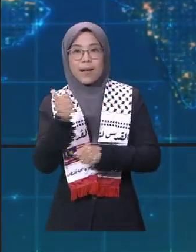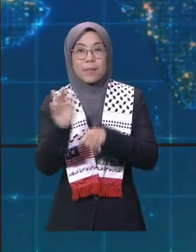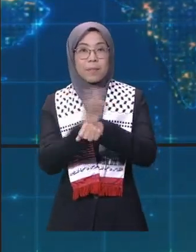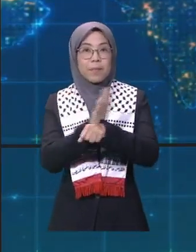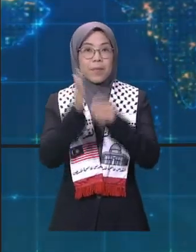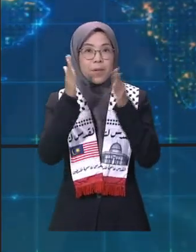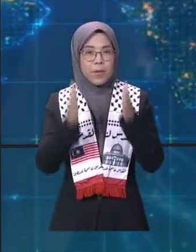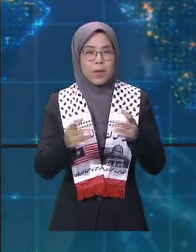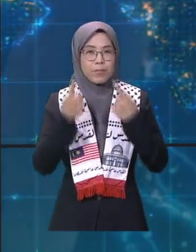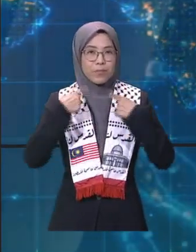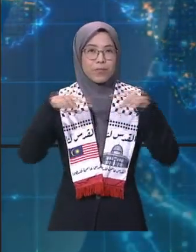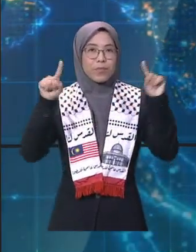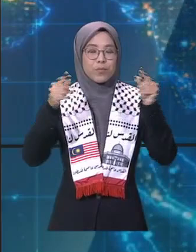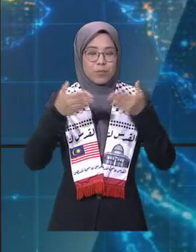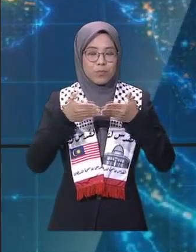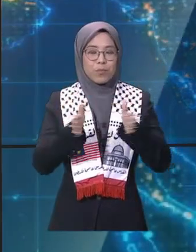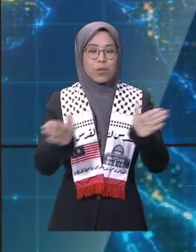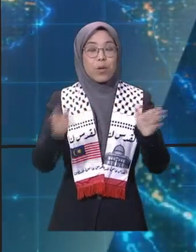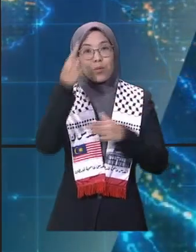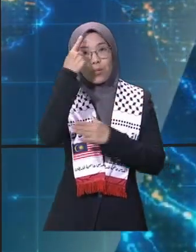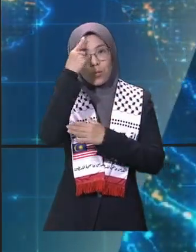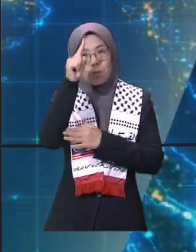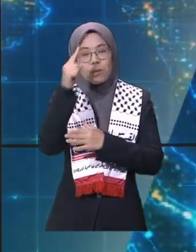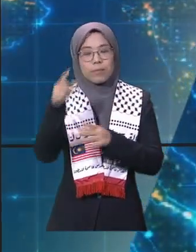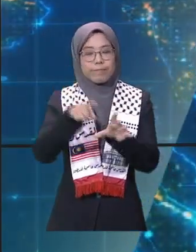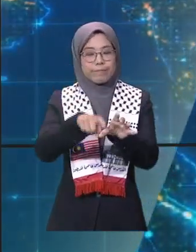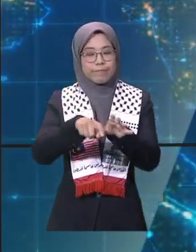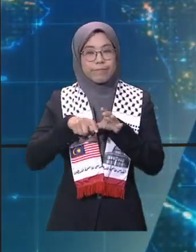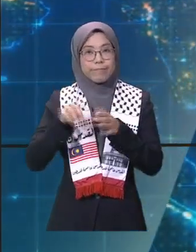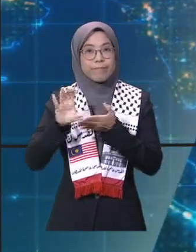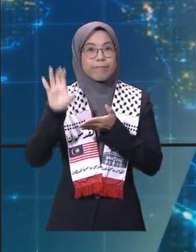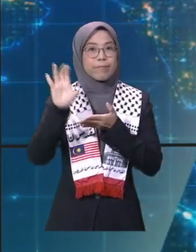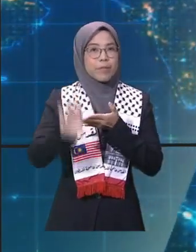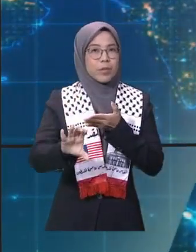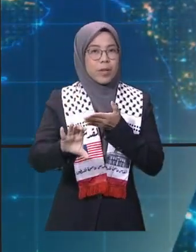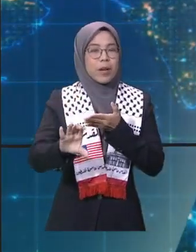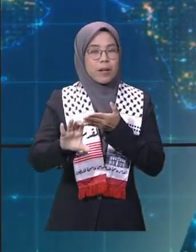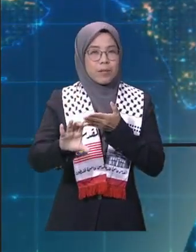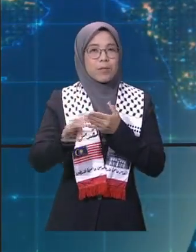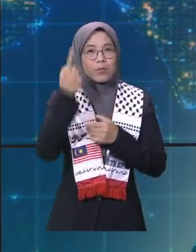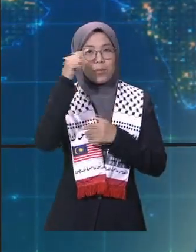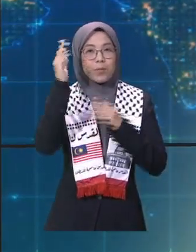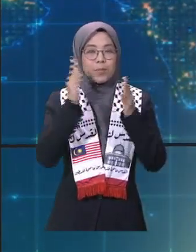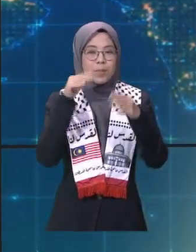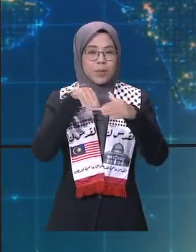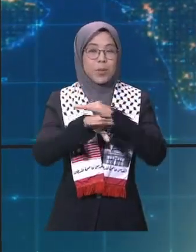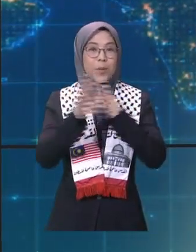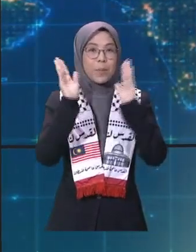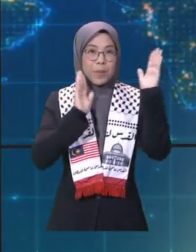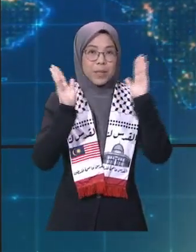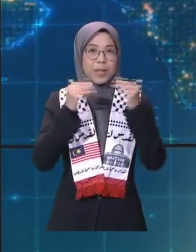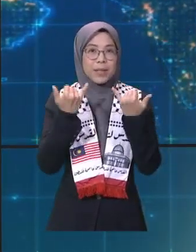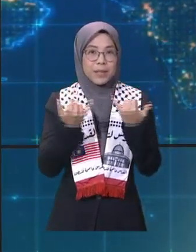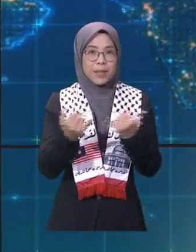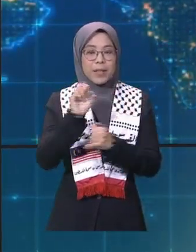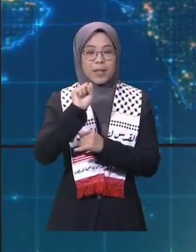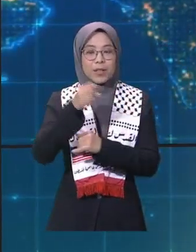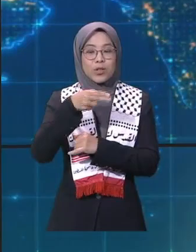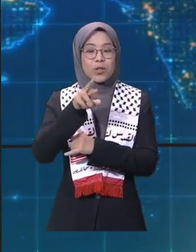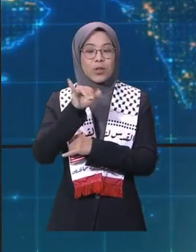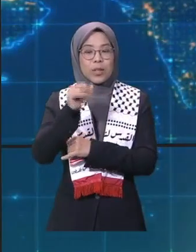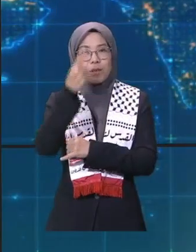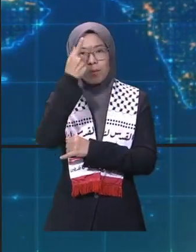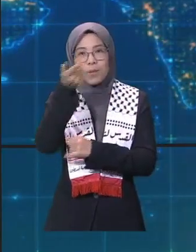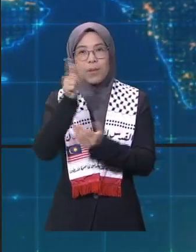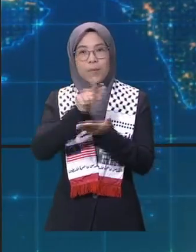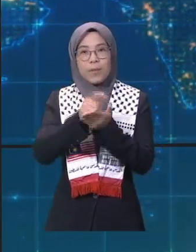terkemuka yang telah membuka ruang dan peluang untuk menarik pelaburan berimpak tinggi ke Malaysia. Kita bersama Mohd Syukri Ishak untuk